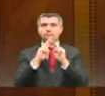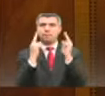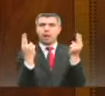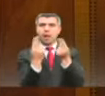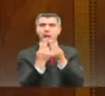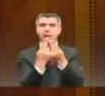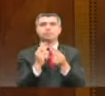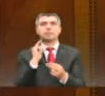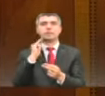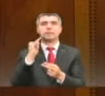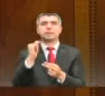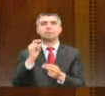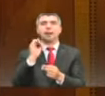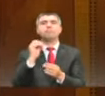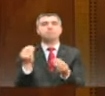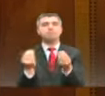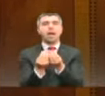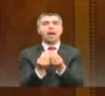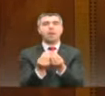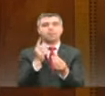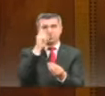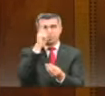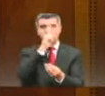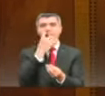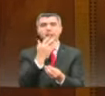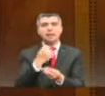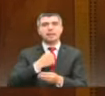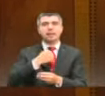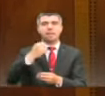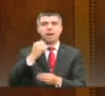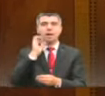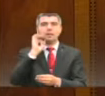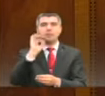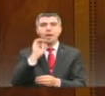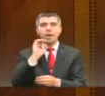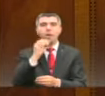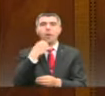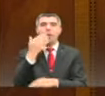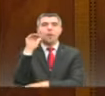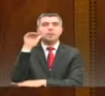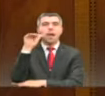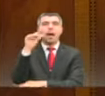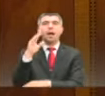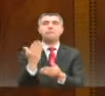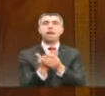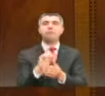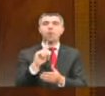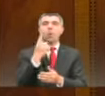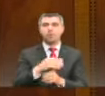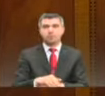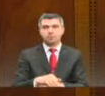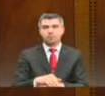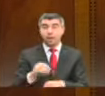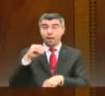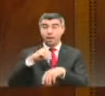لتشجيع المبادرات الهادفة إلى الدفاع عن الوحدة الوطنية والترابية لبلادنا. وبهذه